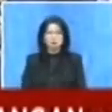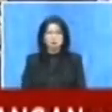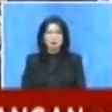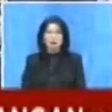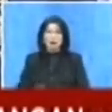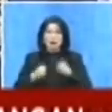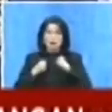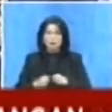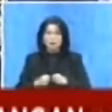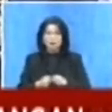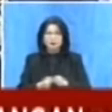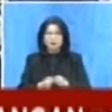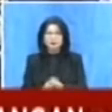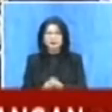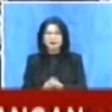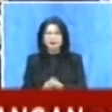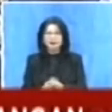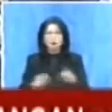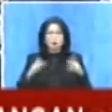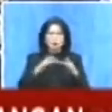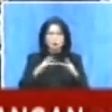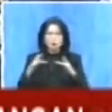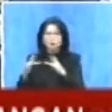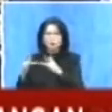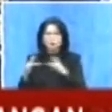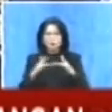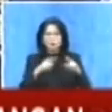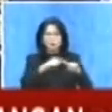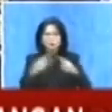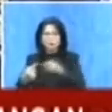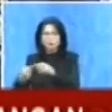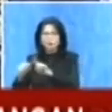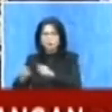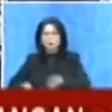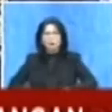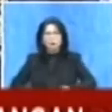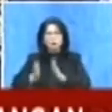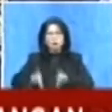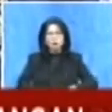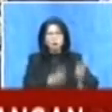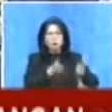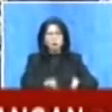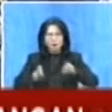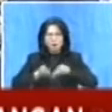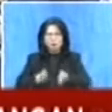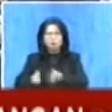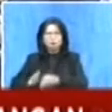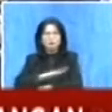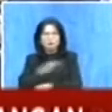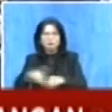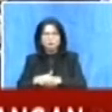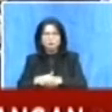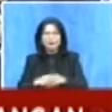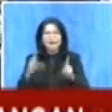diperkuat oleh konektivitas yang semakin merata, pembangunan infrastruktur yang dipercepat, termasuk infrastruktur